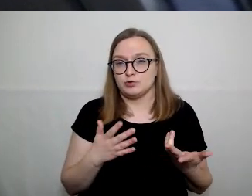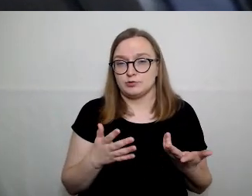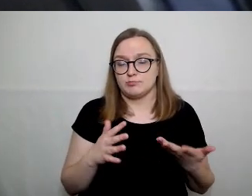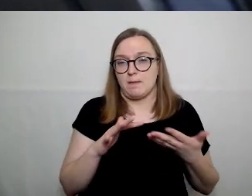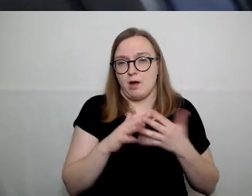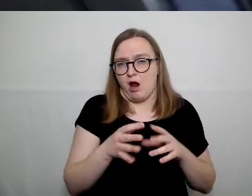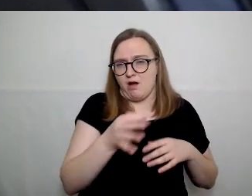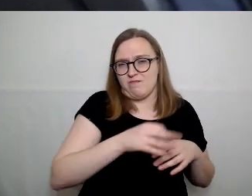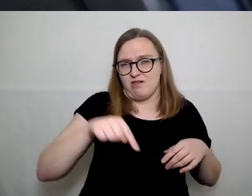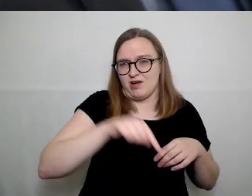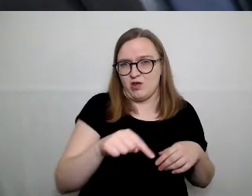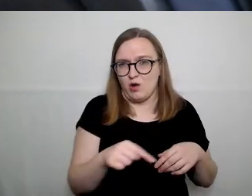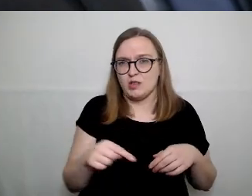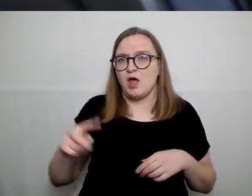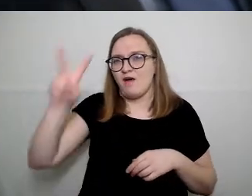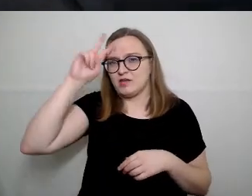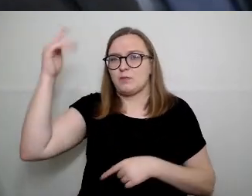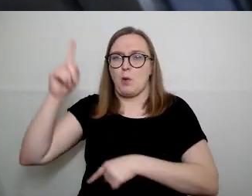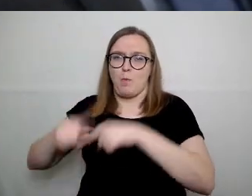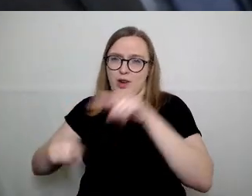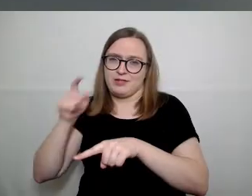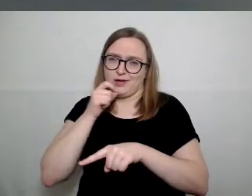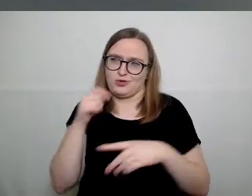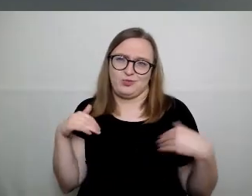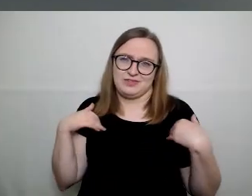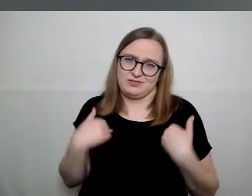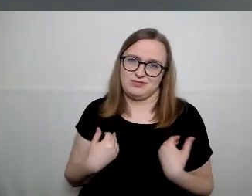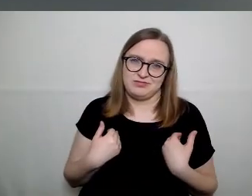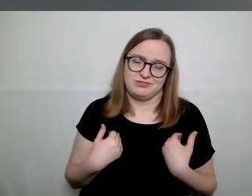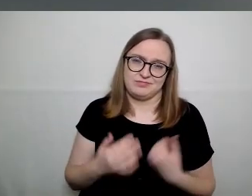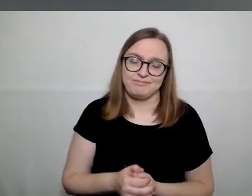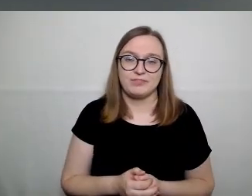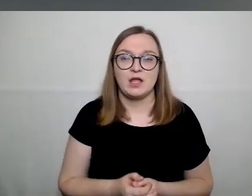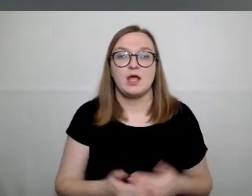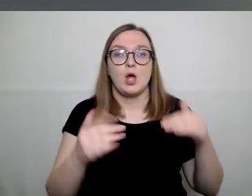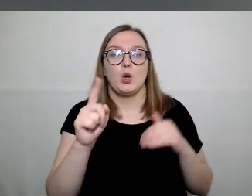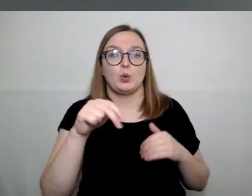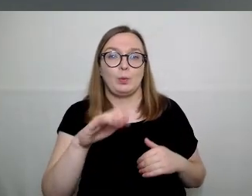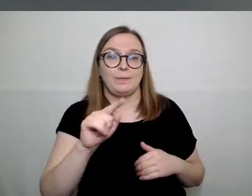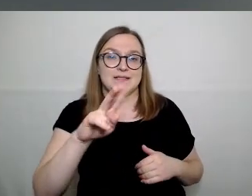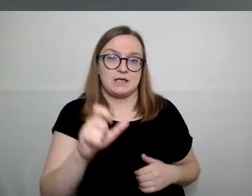palanki ir tas liūdina. Gintaras Dubickas, Lietuvos regionų partija.